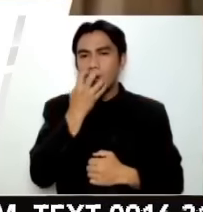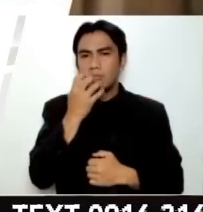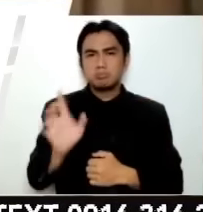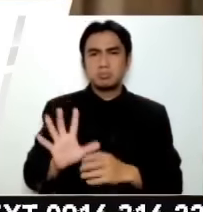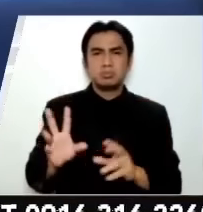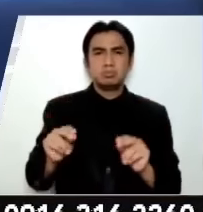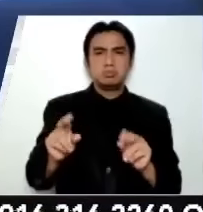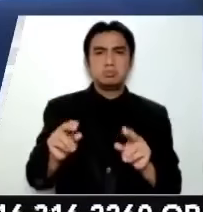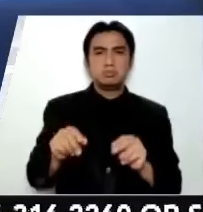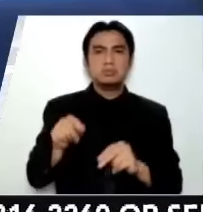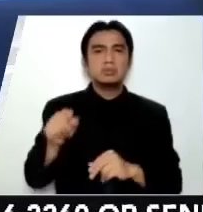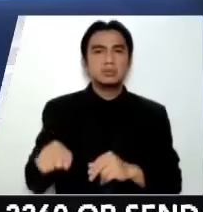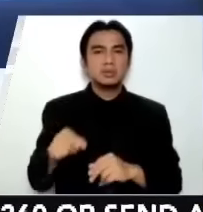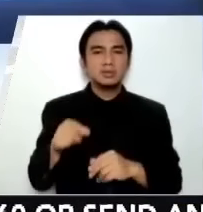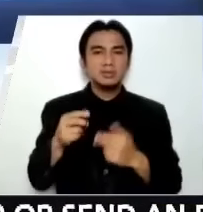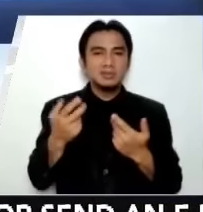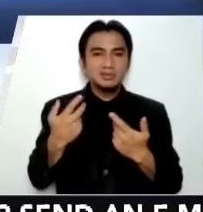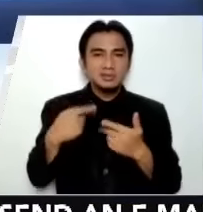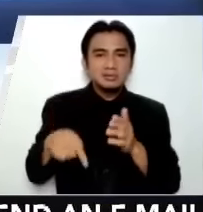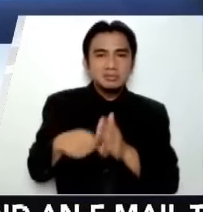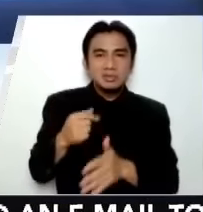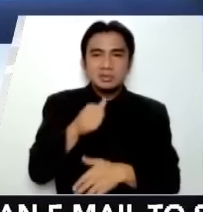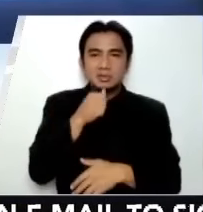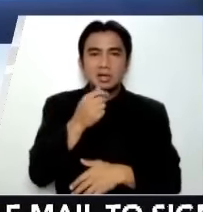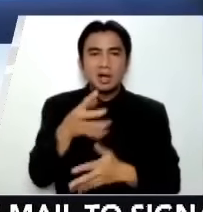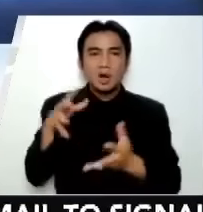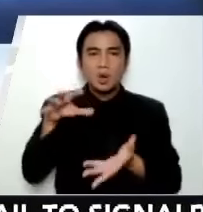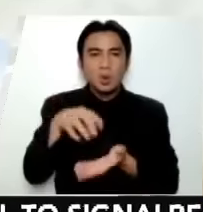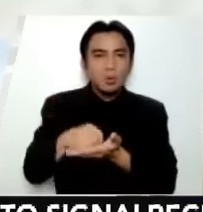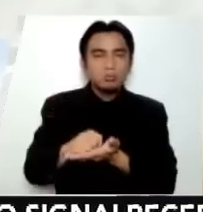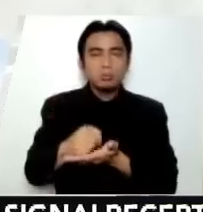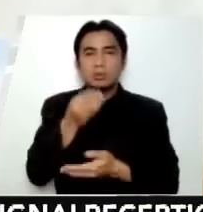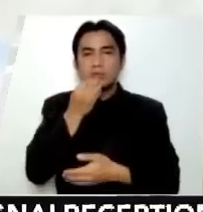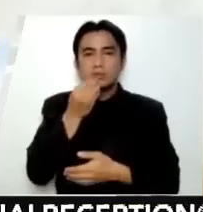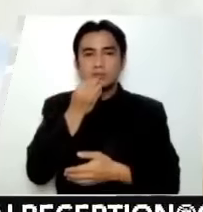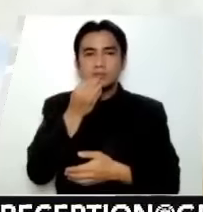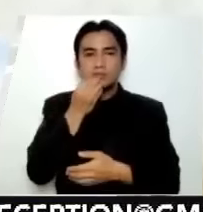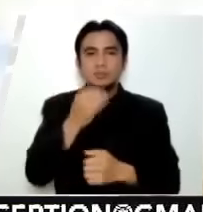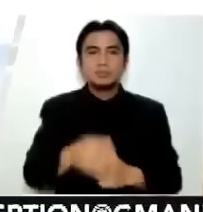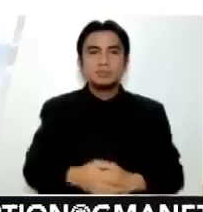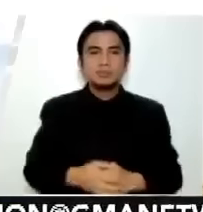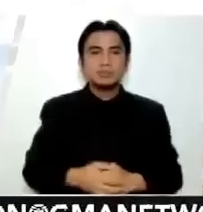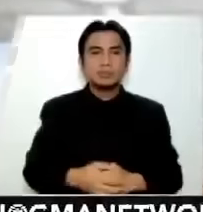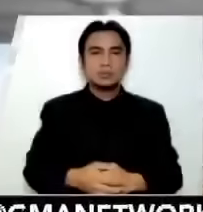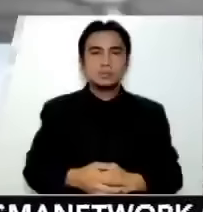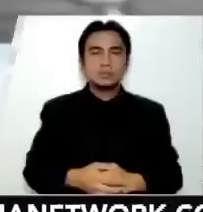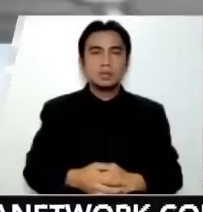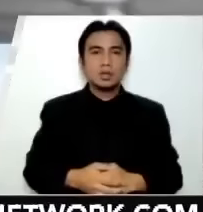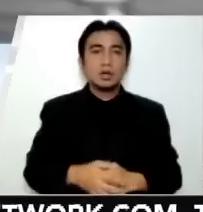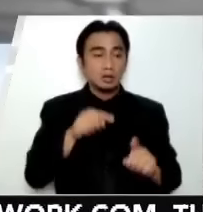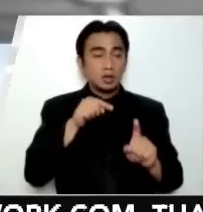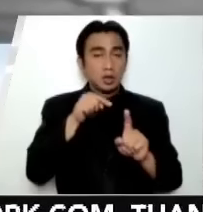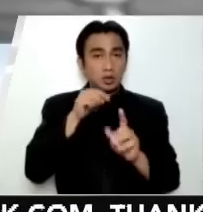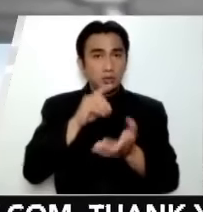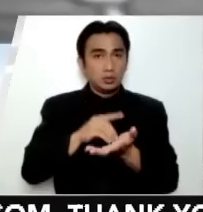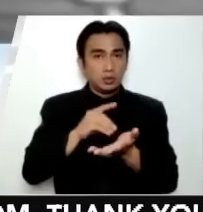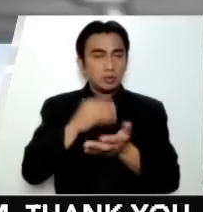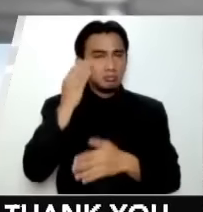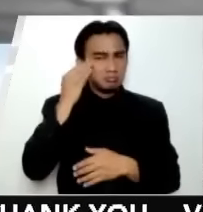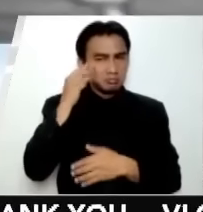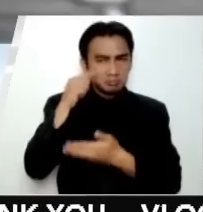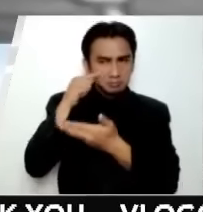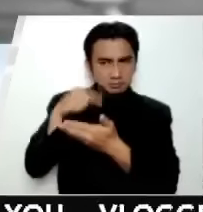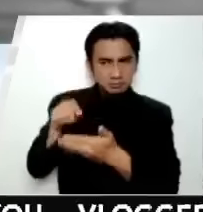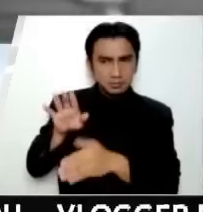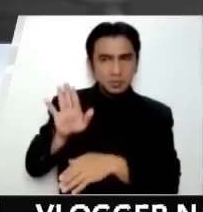kumain nalaman ngi sion angy kay blood pressure niya pumutok